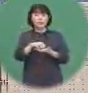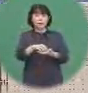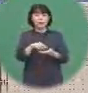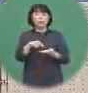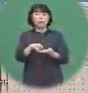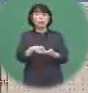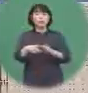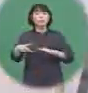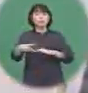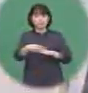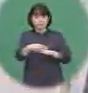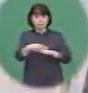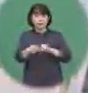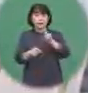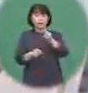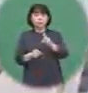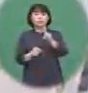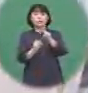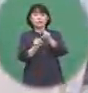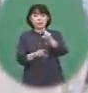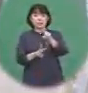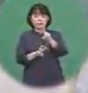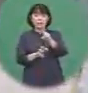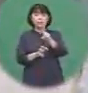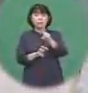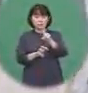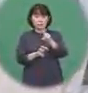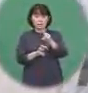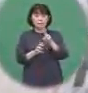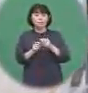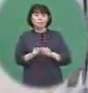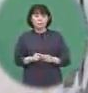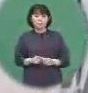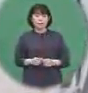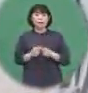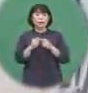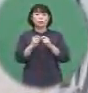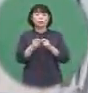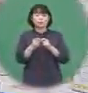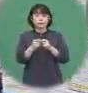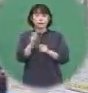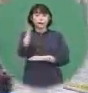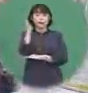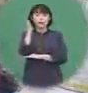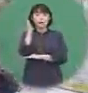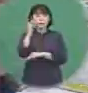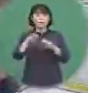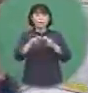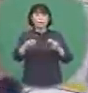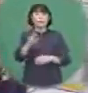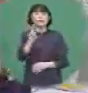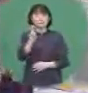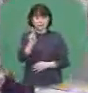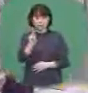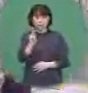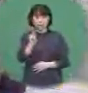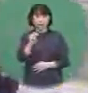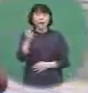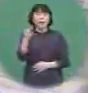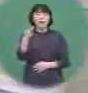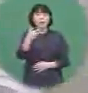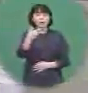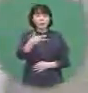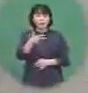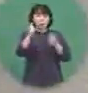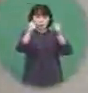どへの応募は来月30日まで受け付けています詳しくは制作開発かまたは